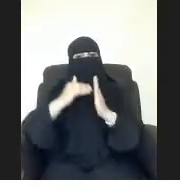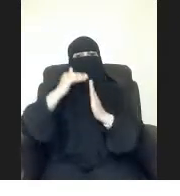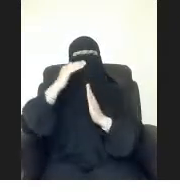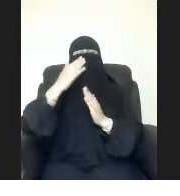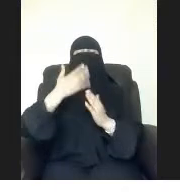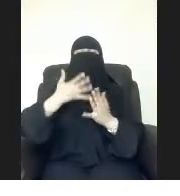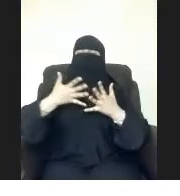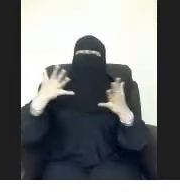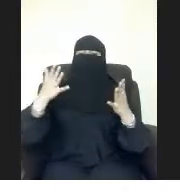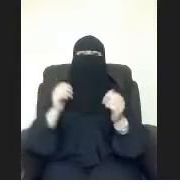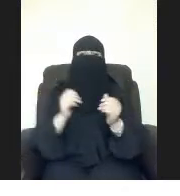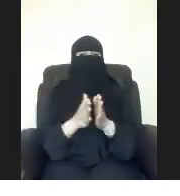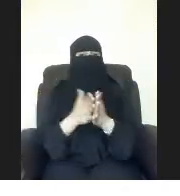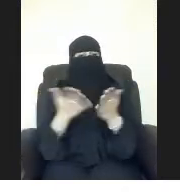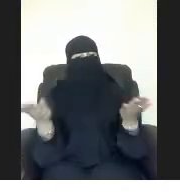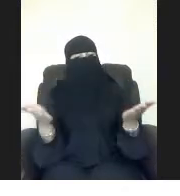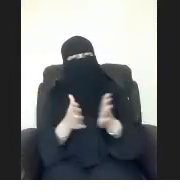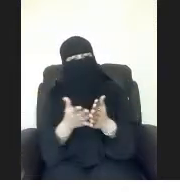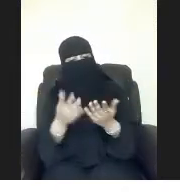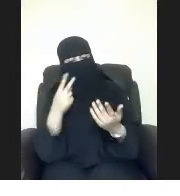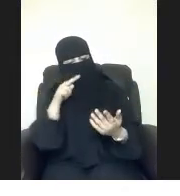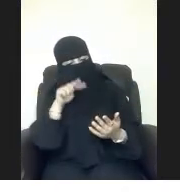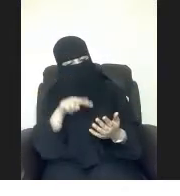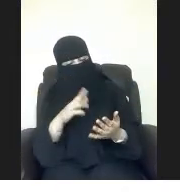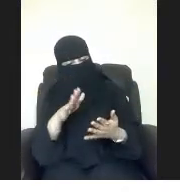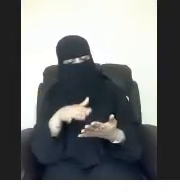مرموقة بهذا الخصوص.